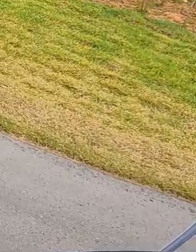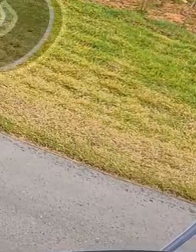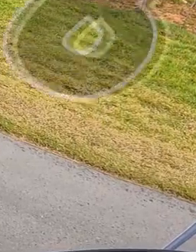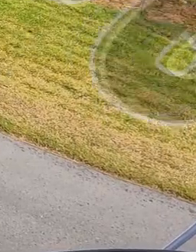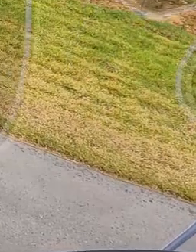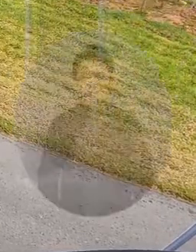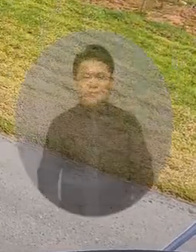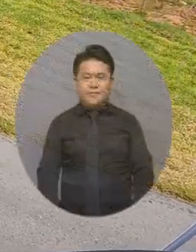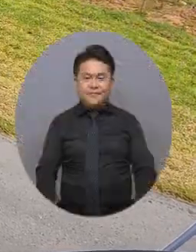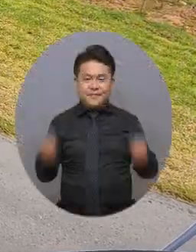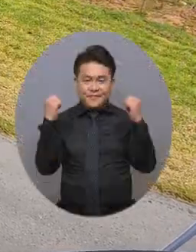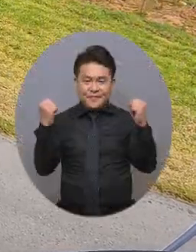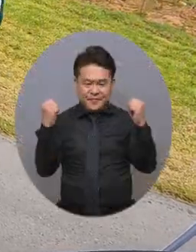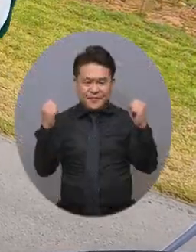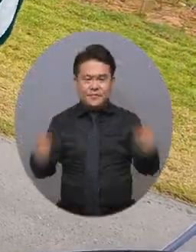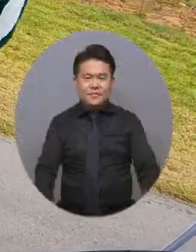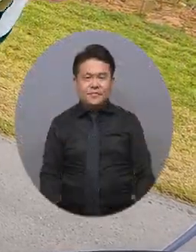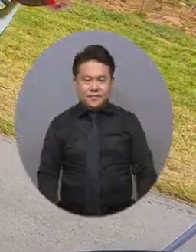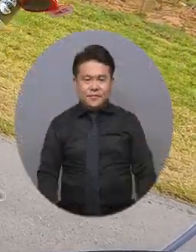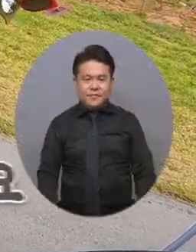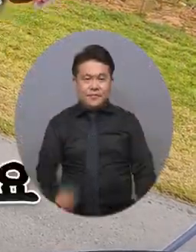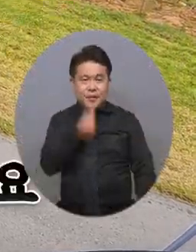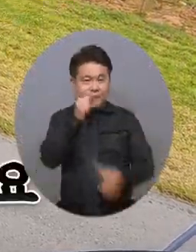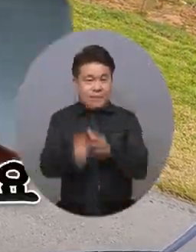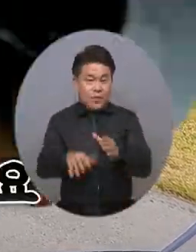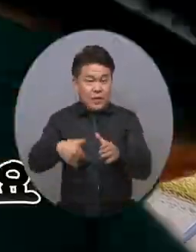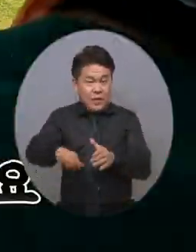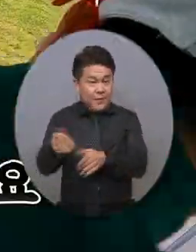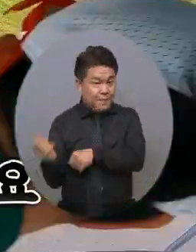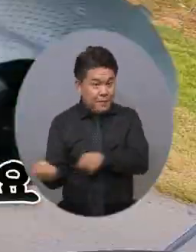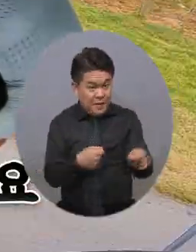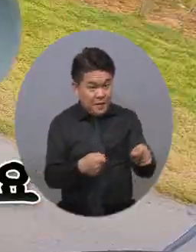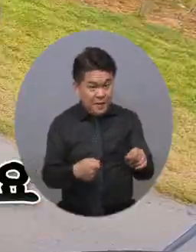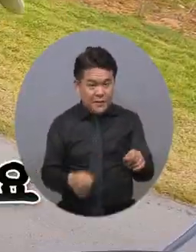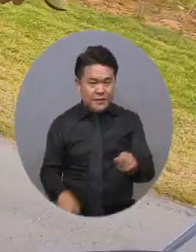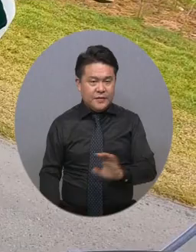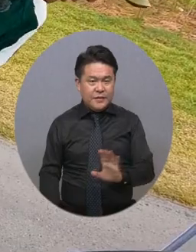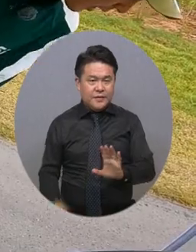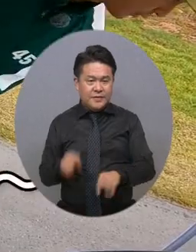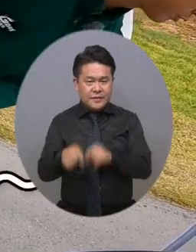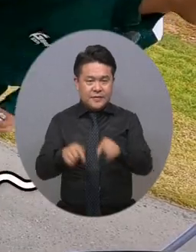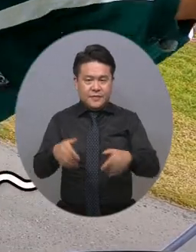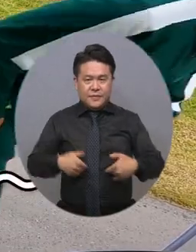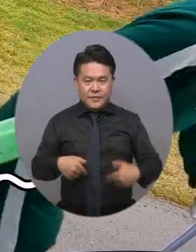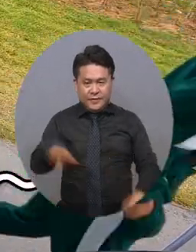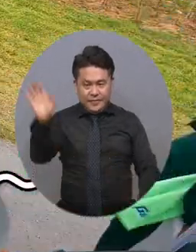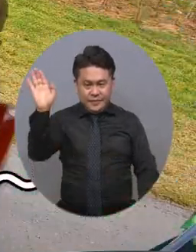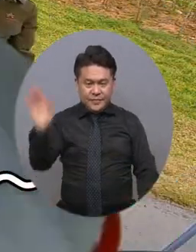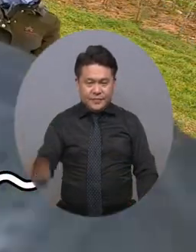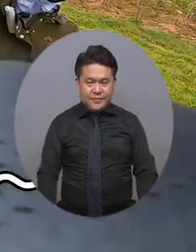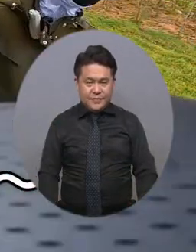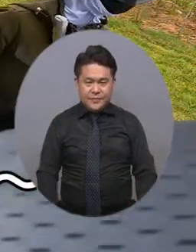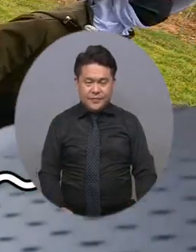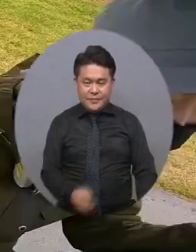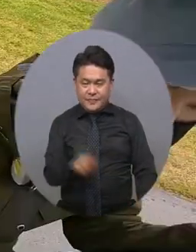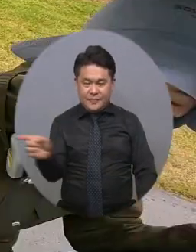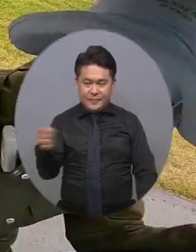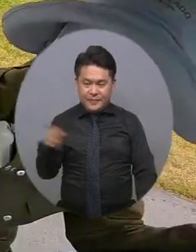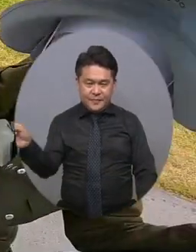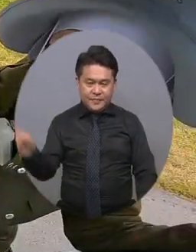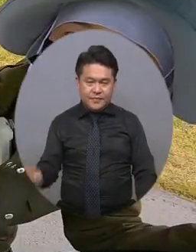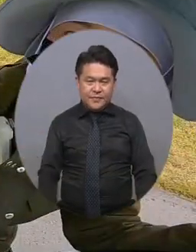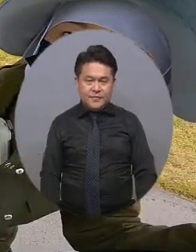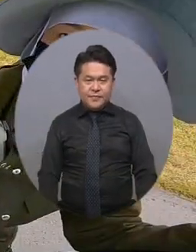파이팅 파이팅! 그럼 우리 저희 빠진 데 가서 치면 되는 거지? 아 아니요, 걸어야 우리... 돼요. 노. 아 그렇구나. 형 못 타요. 우리 형 못 타.